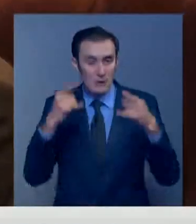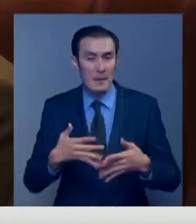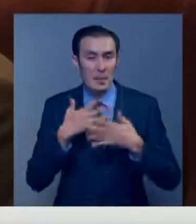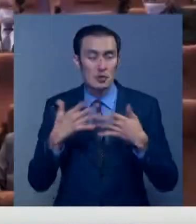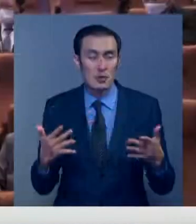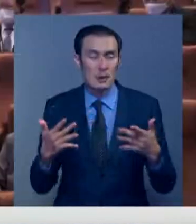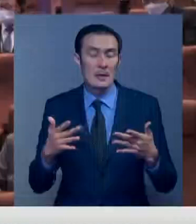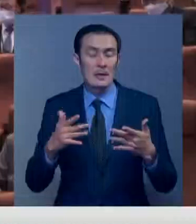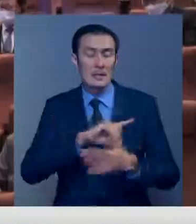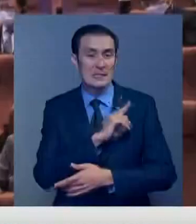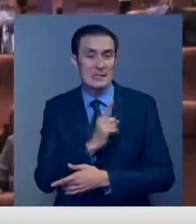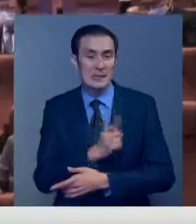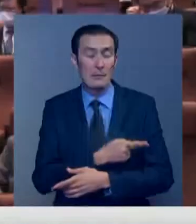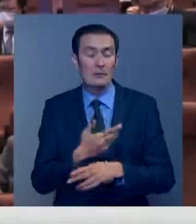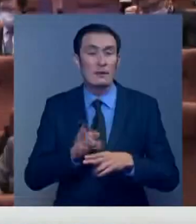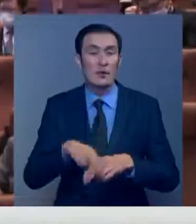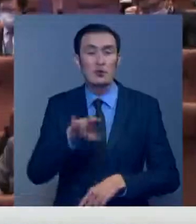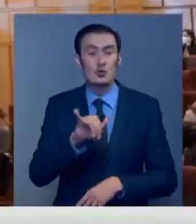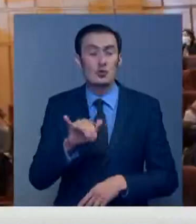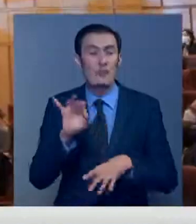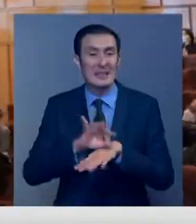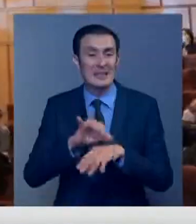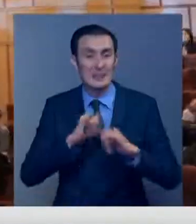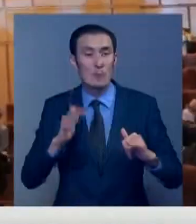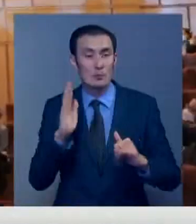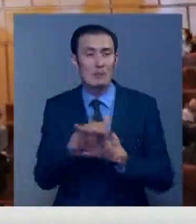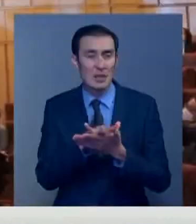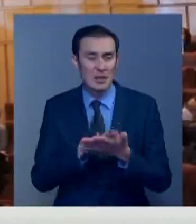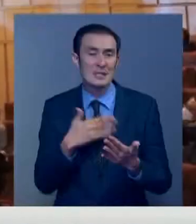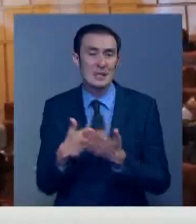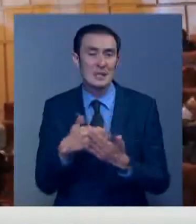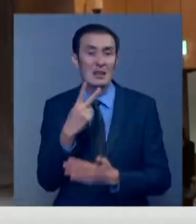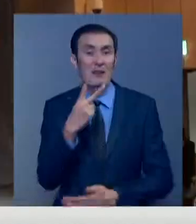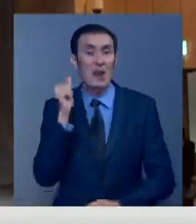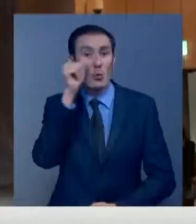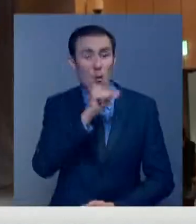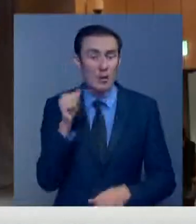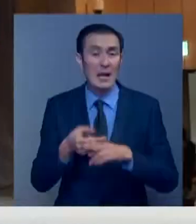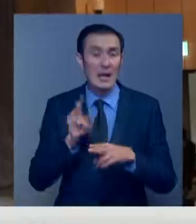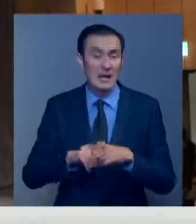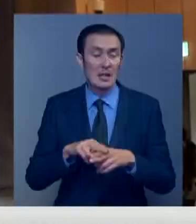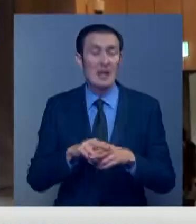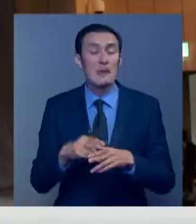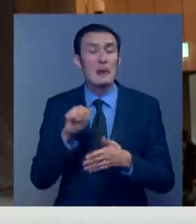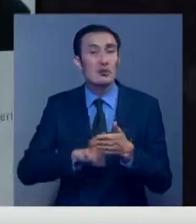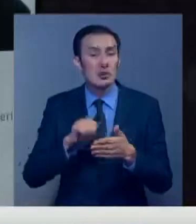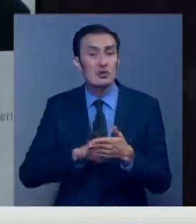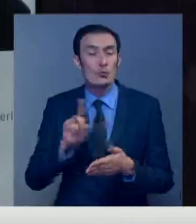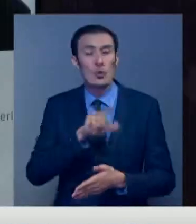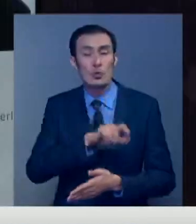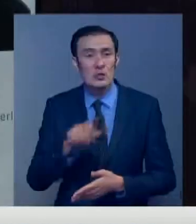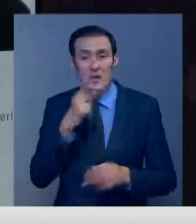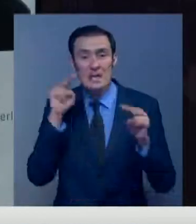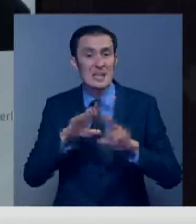больших данных. Ким Ву Джу прогнозирует, что пандемия будет продолжаться еще 2 года. Это, по его мнению, связано с тем, что люди